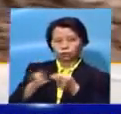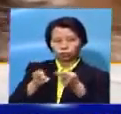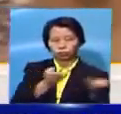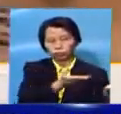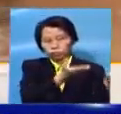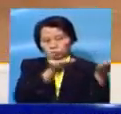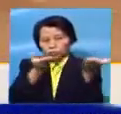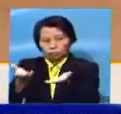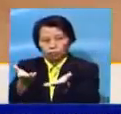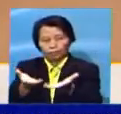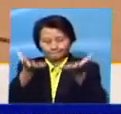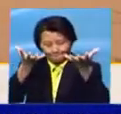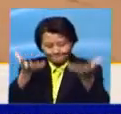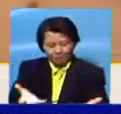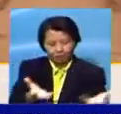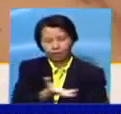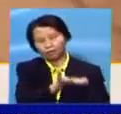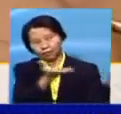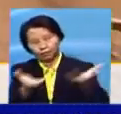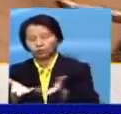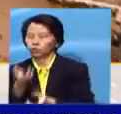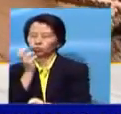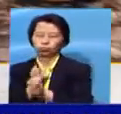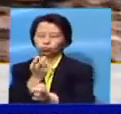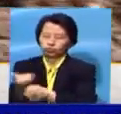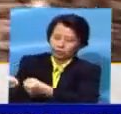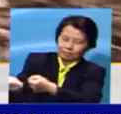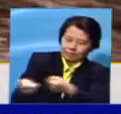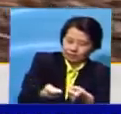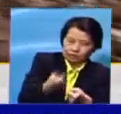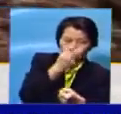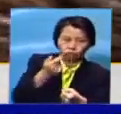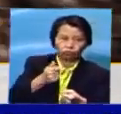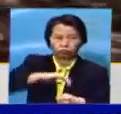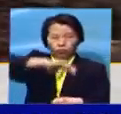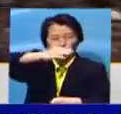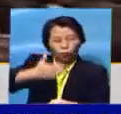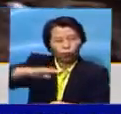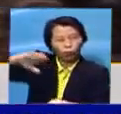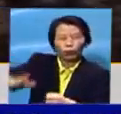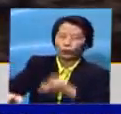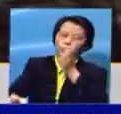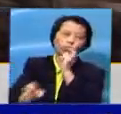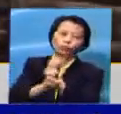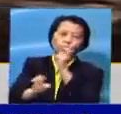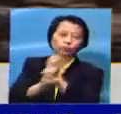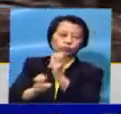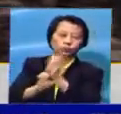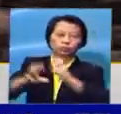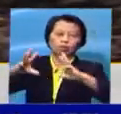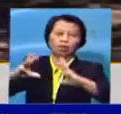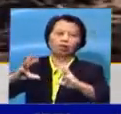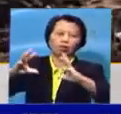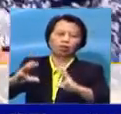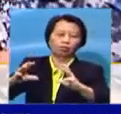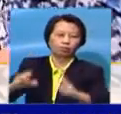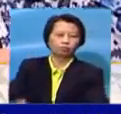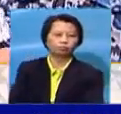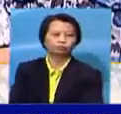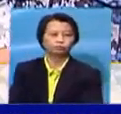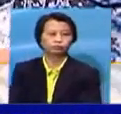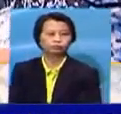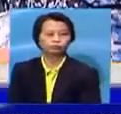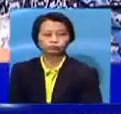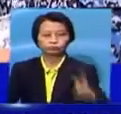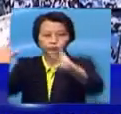jentera berat untuk mengalihkan rangka pesawat itu sukar berikutan keadaan muka bumi yang berpaya gambut kawasan